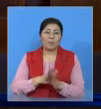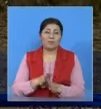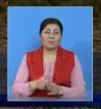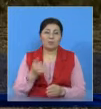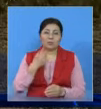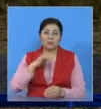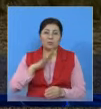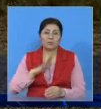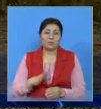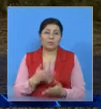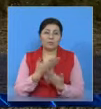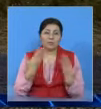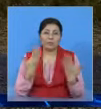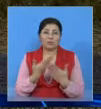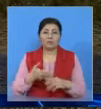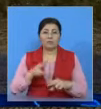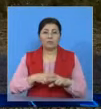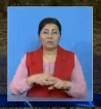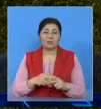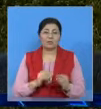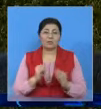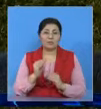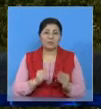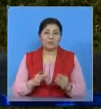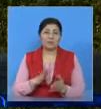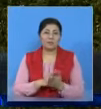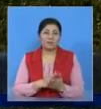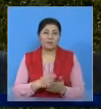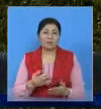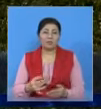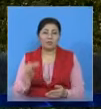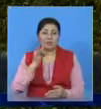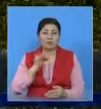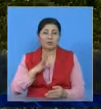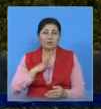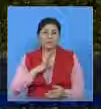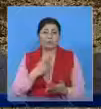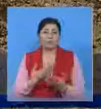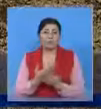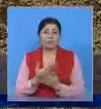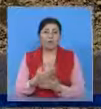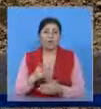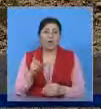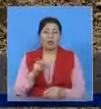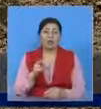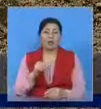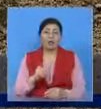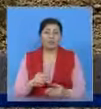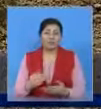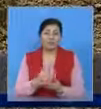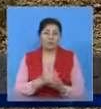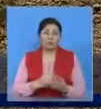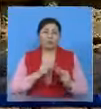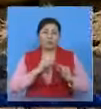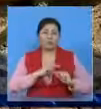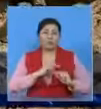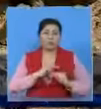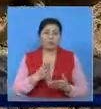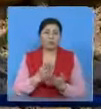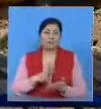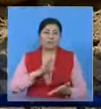у нас. И если для зерносеющих формирований осенняя страда уже стала историей, то картофелеводы и овощеводы сейчас ведут уборку урожая.